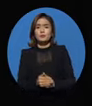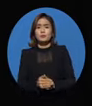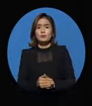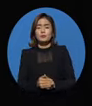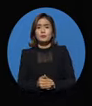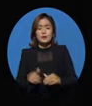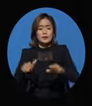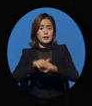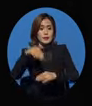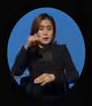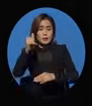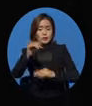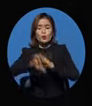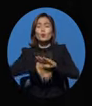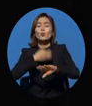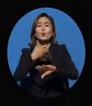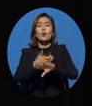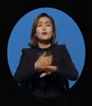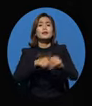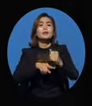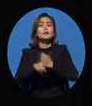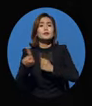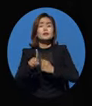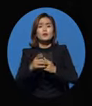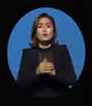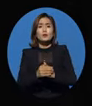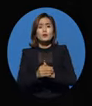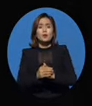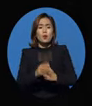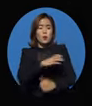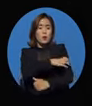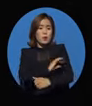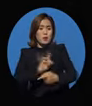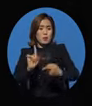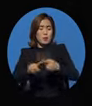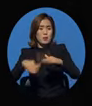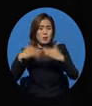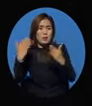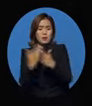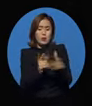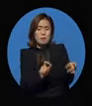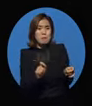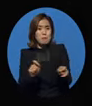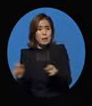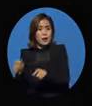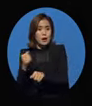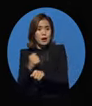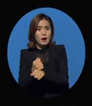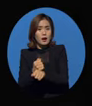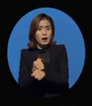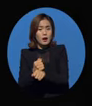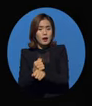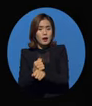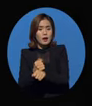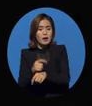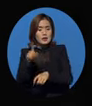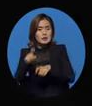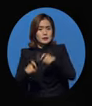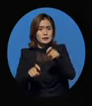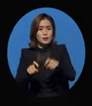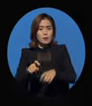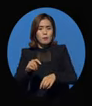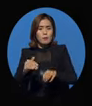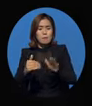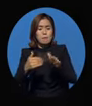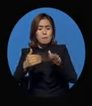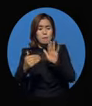문재인 대통령 개혁 의지가 관료주의 에 의해서 풀 절 되거나 지원된 알아 실행이 안되는 것을 막아내고